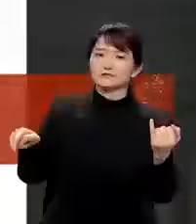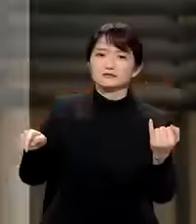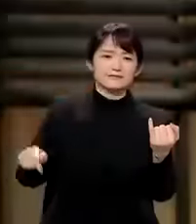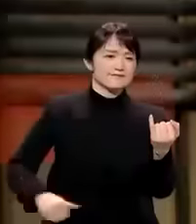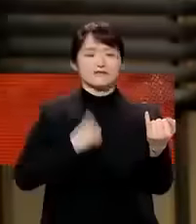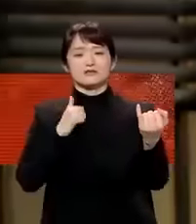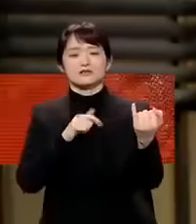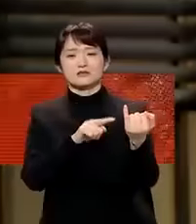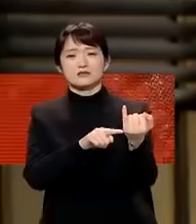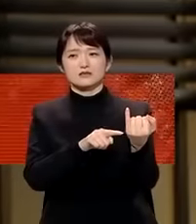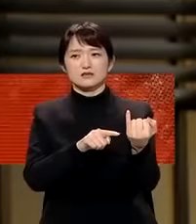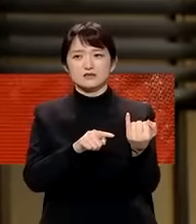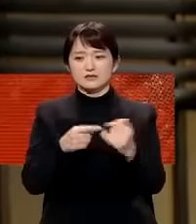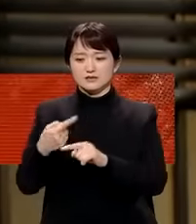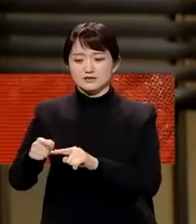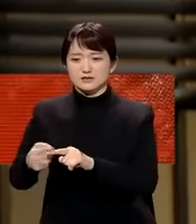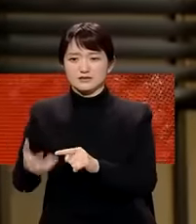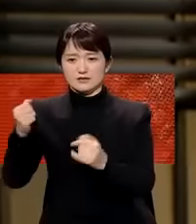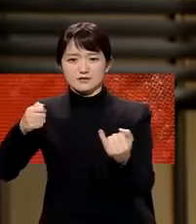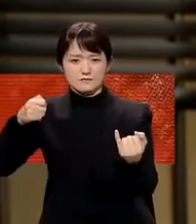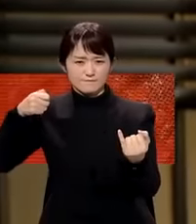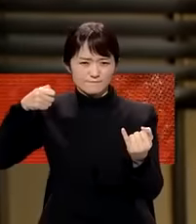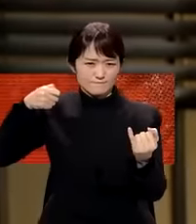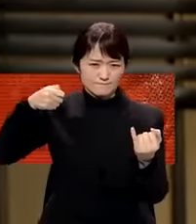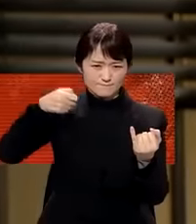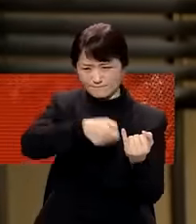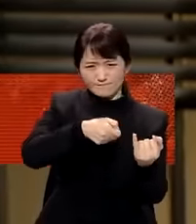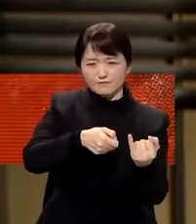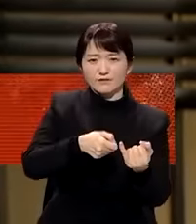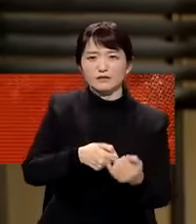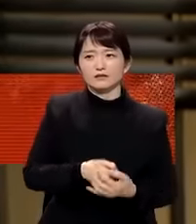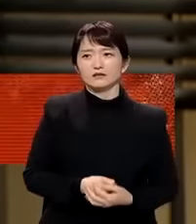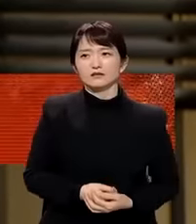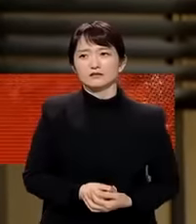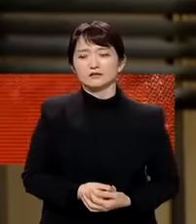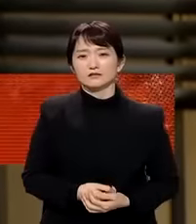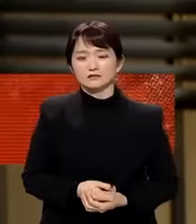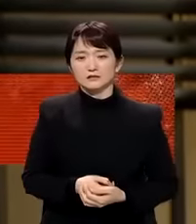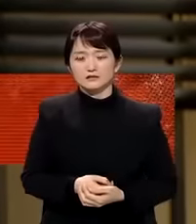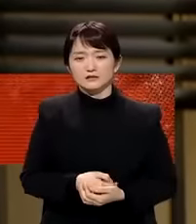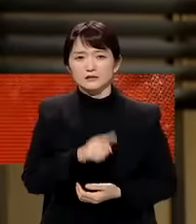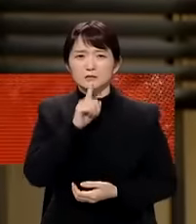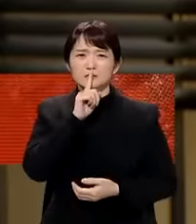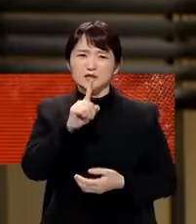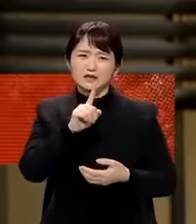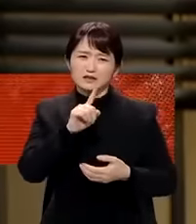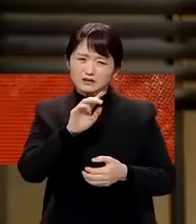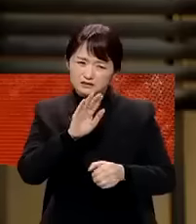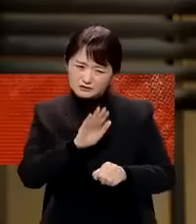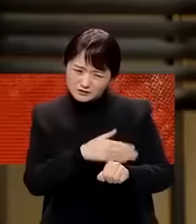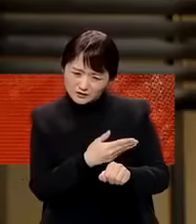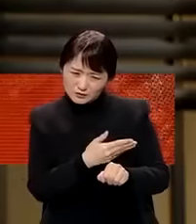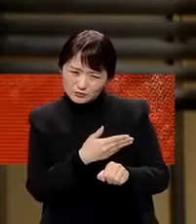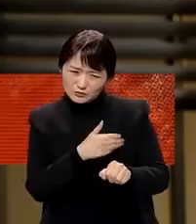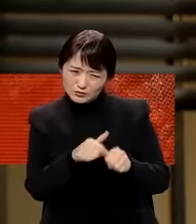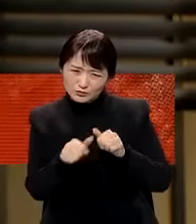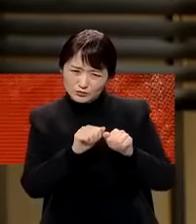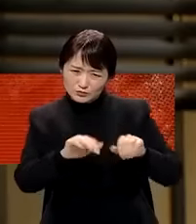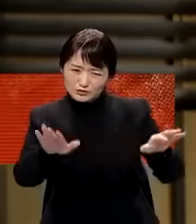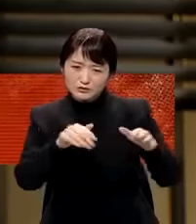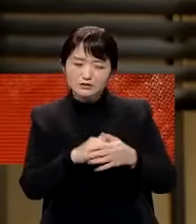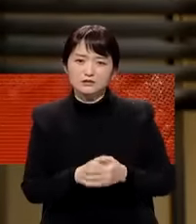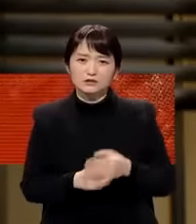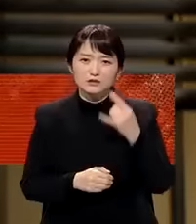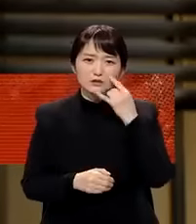거기에 화가 났다고 준비했던 흉기를 휘둘렀던 거고요 사실 이게 잘못 알려지다 보니까 이게 어머니를 하루 아침에 이은 딸